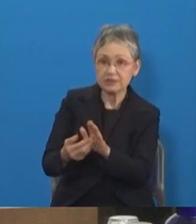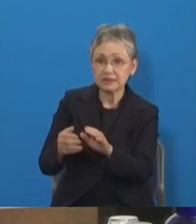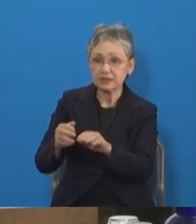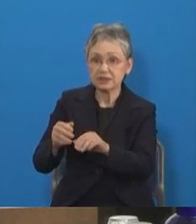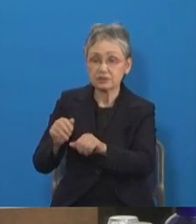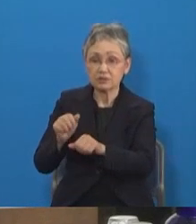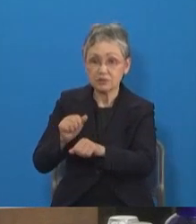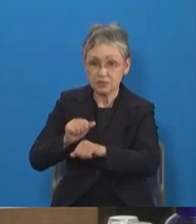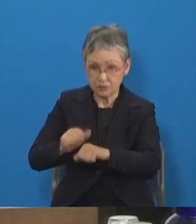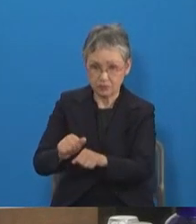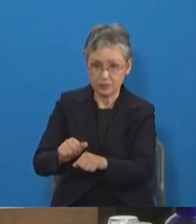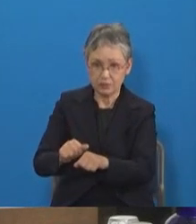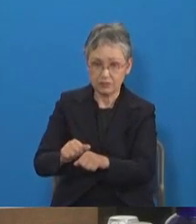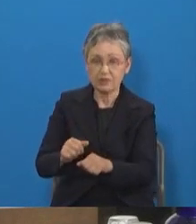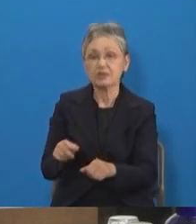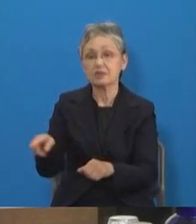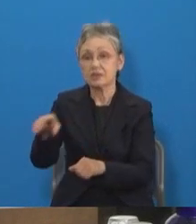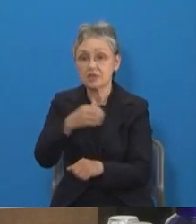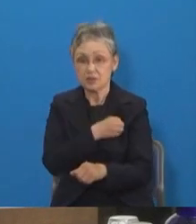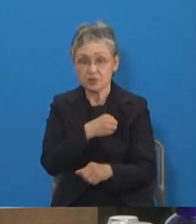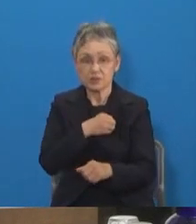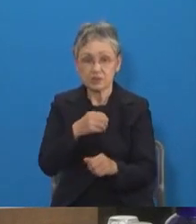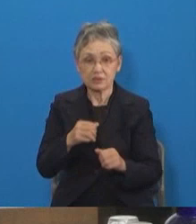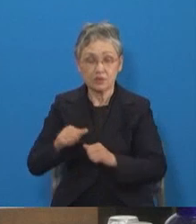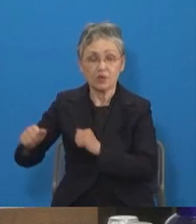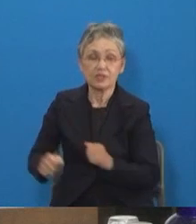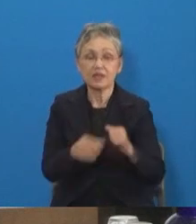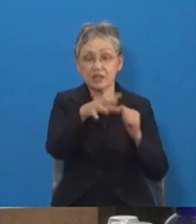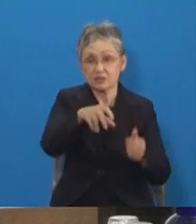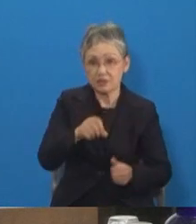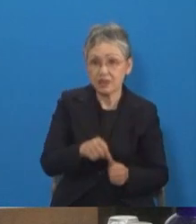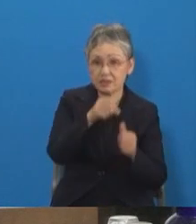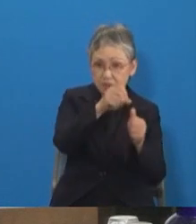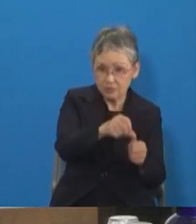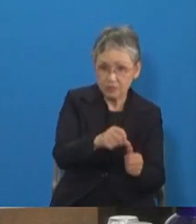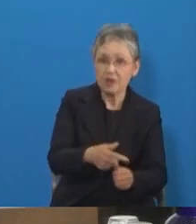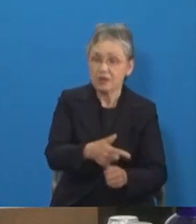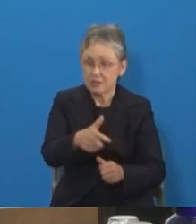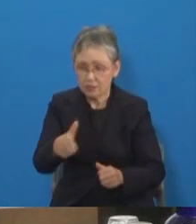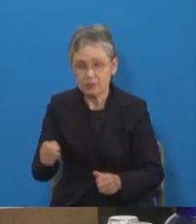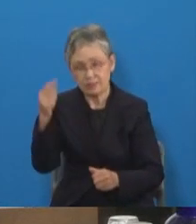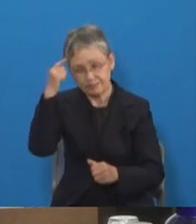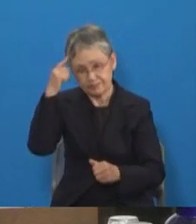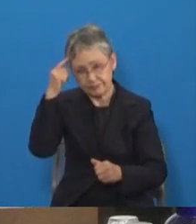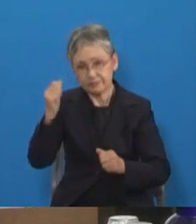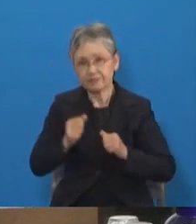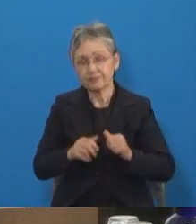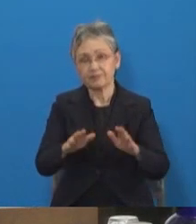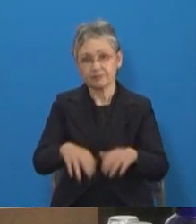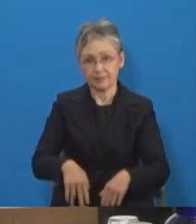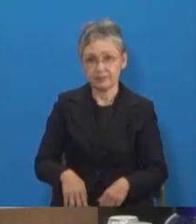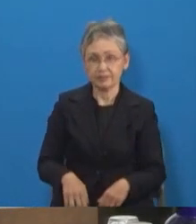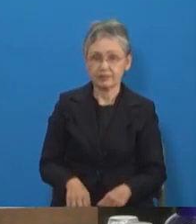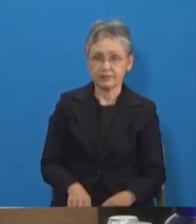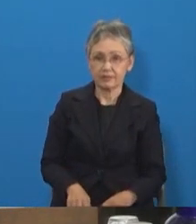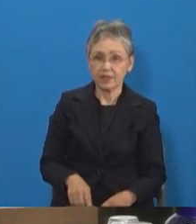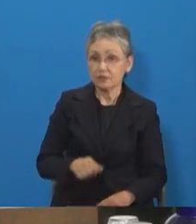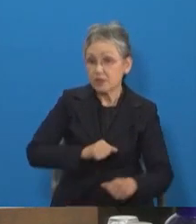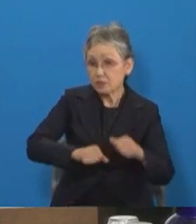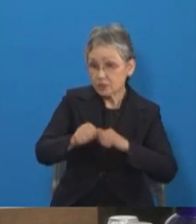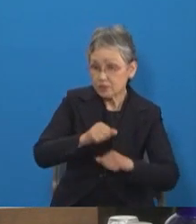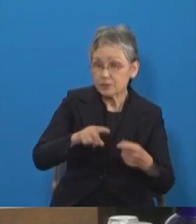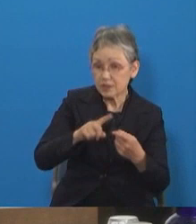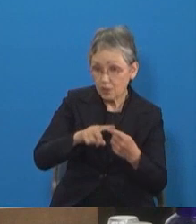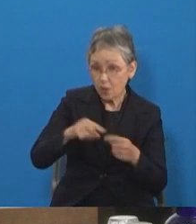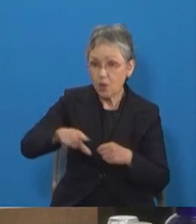に配置するなど、万全の感染対策を講じてまいりました。こうした取り組みと、地域の自主防